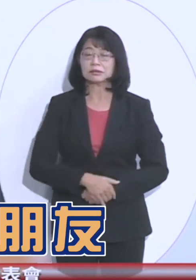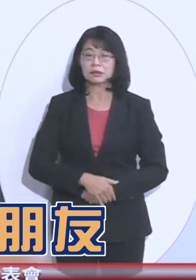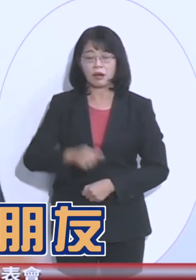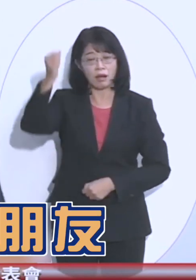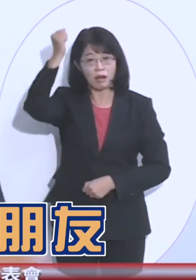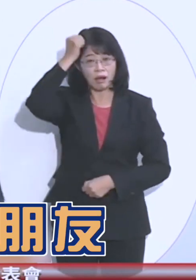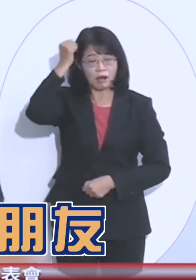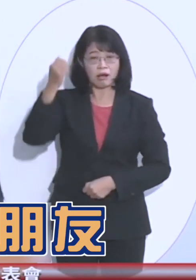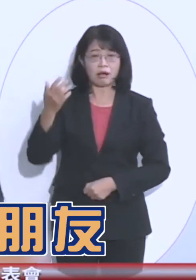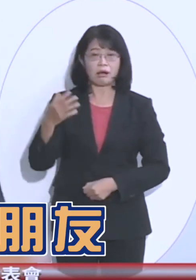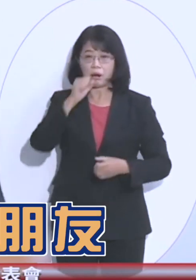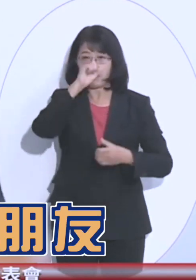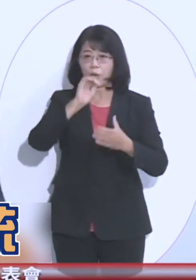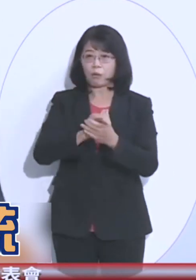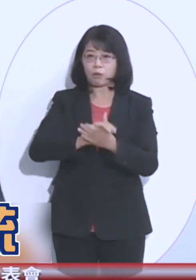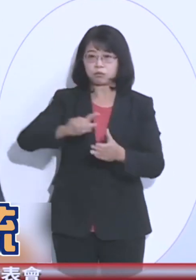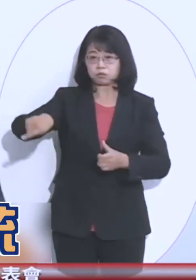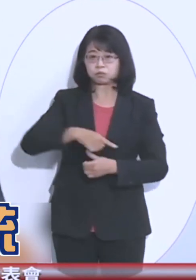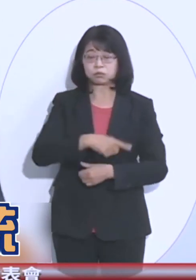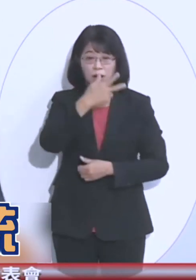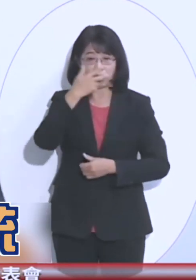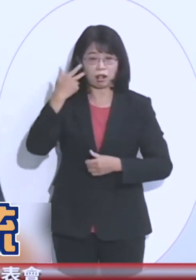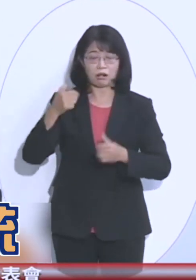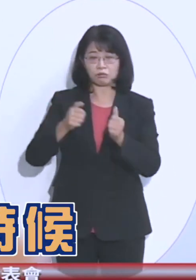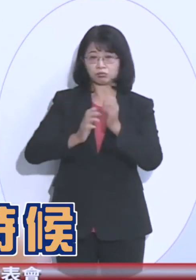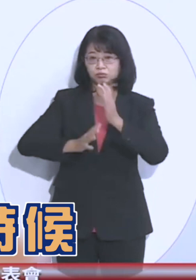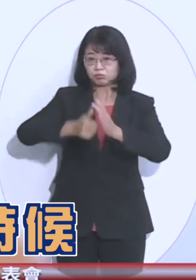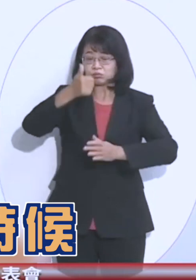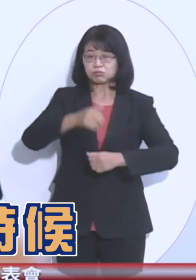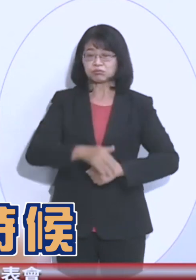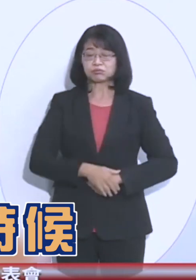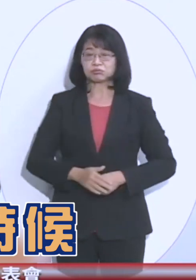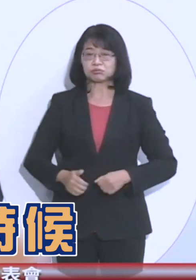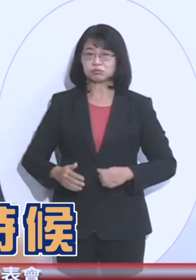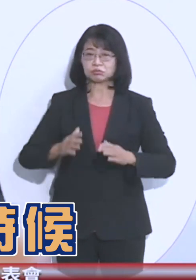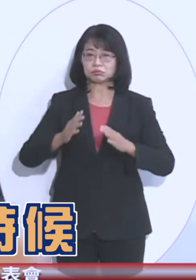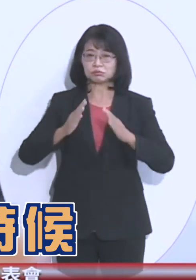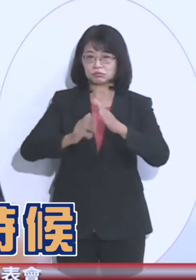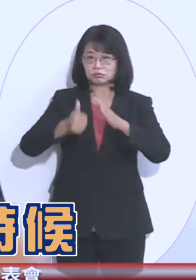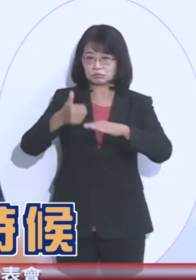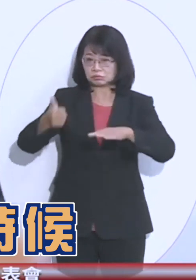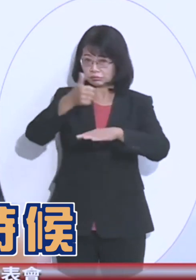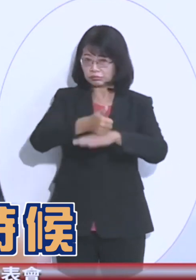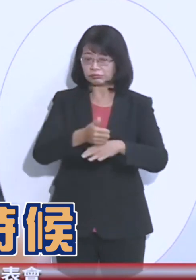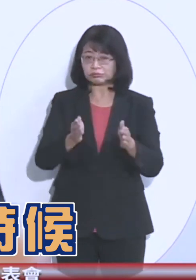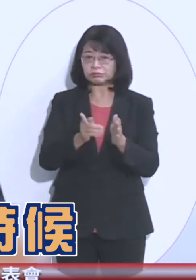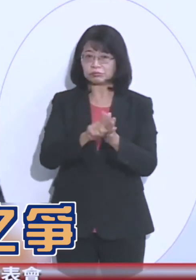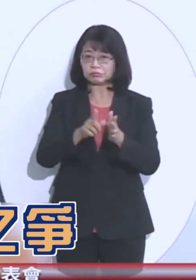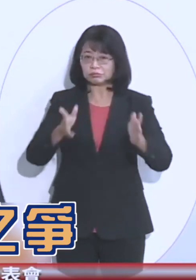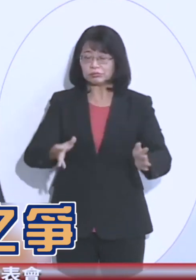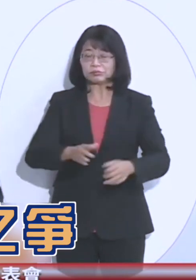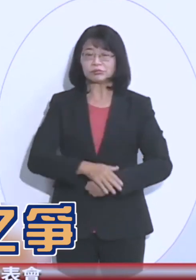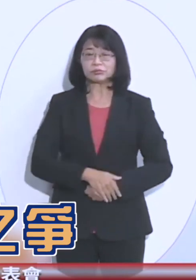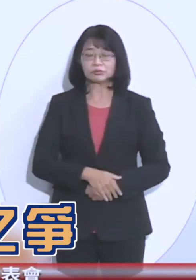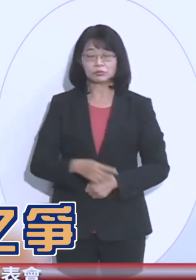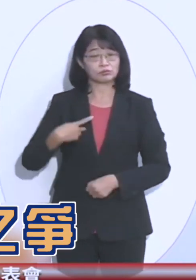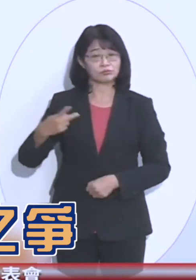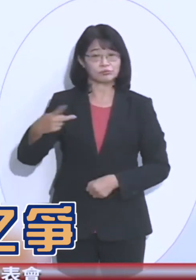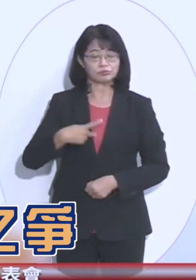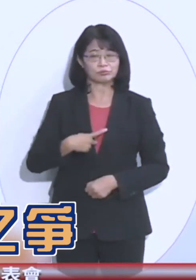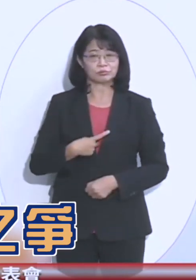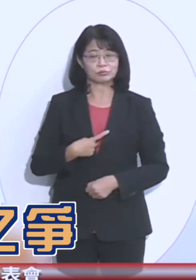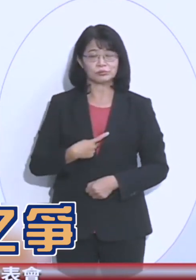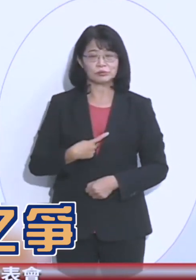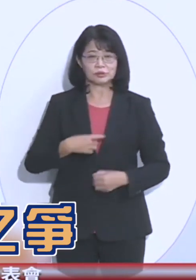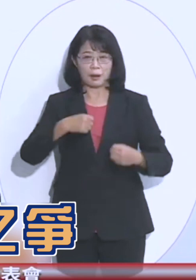得咱的好朋友赖清德副总统咧担任市长的时阵，伊跟我有意气